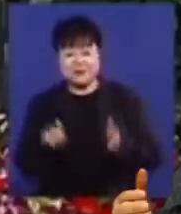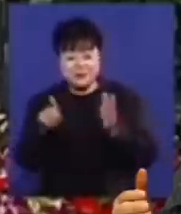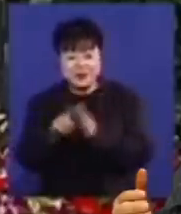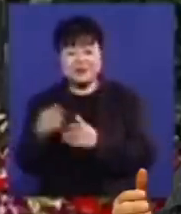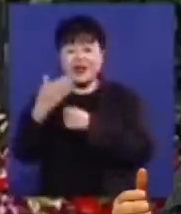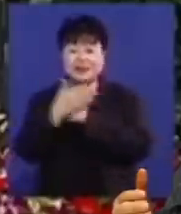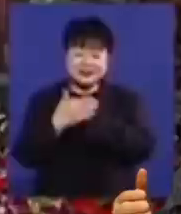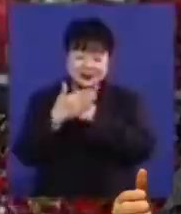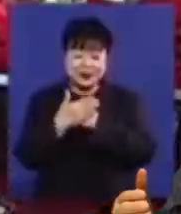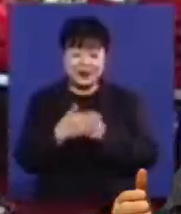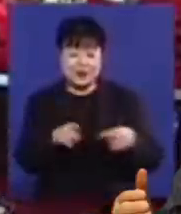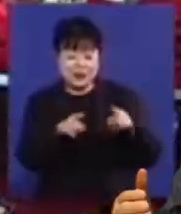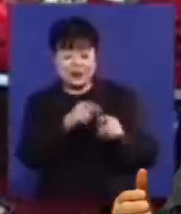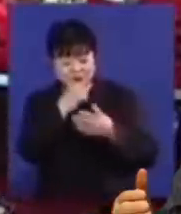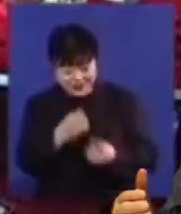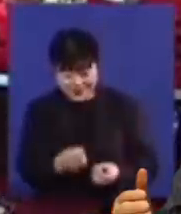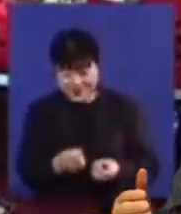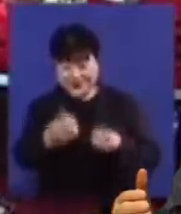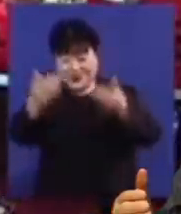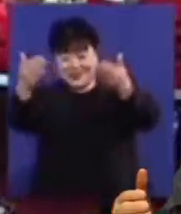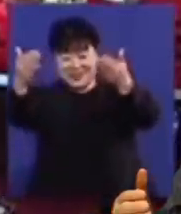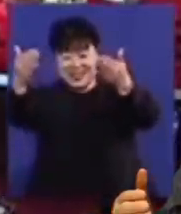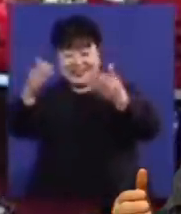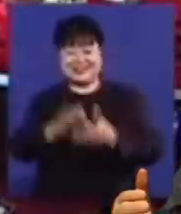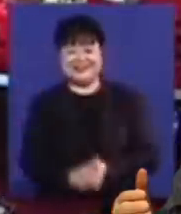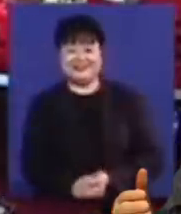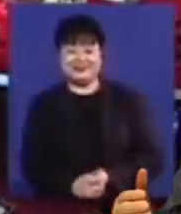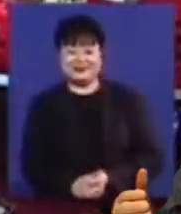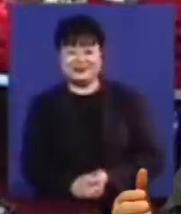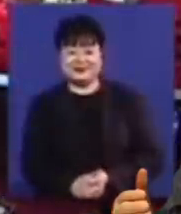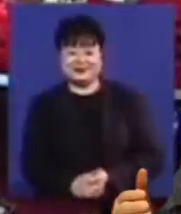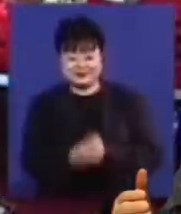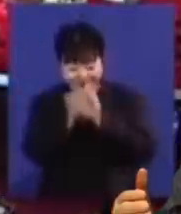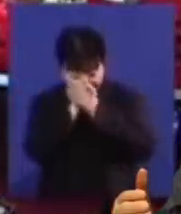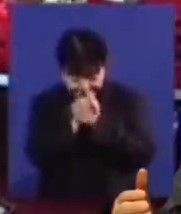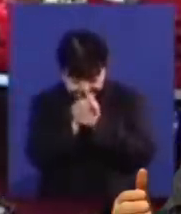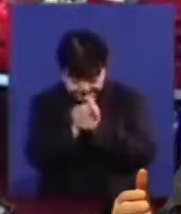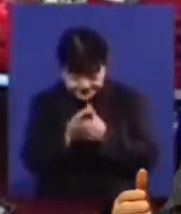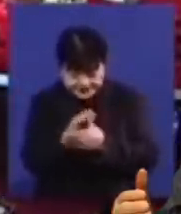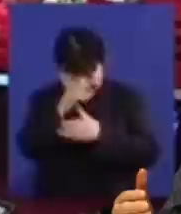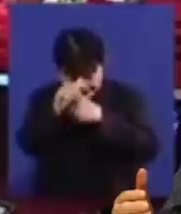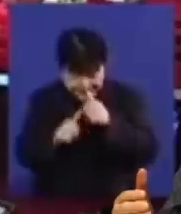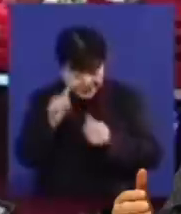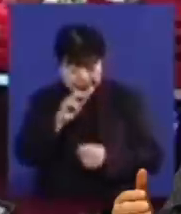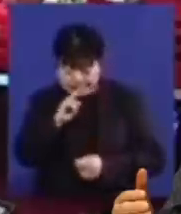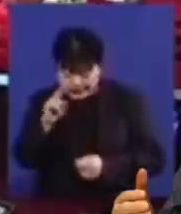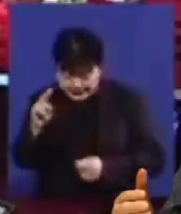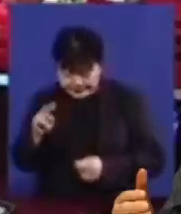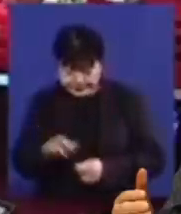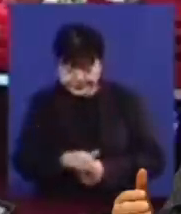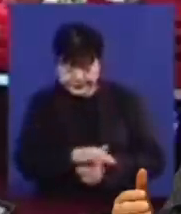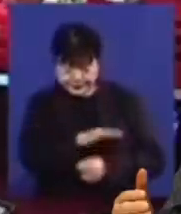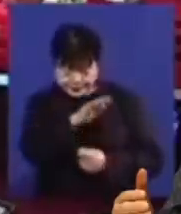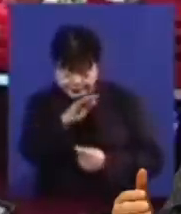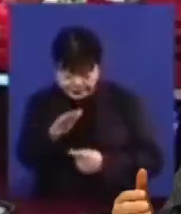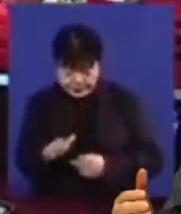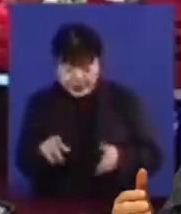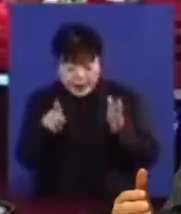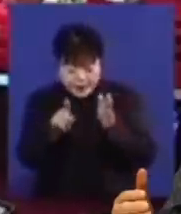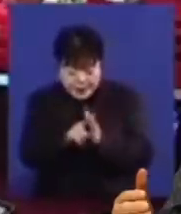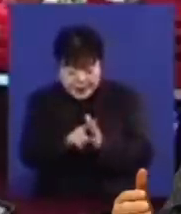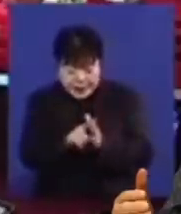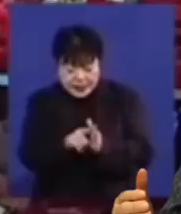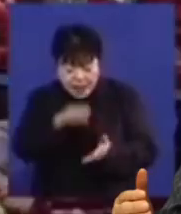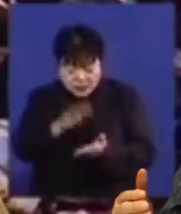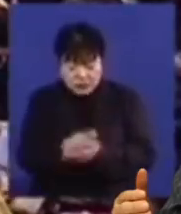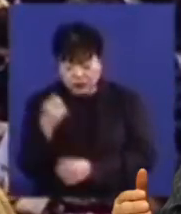연총이 여러분과 함께 하시기를 주님 이름으로 축원합니다. 우리 한번 기도드리십시다. 사랑하신 아버지 하나님, 우리의 신앙이 항상